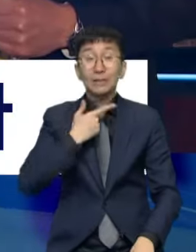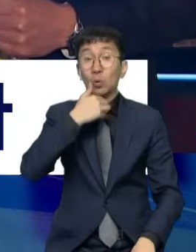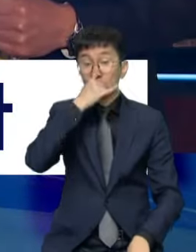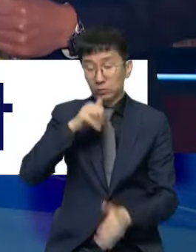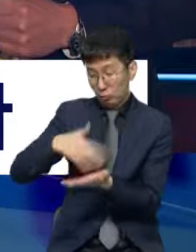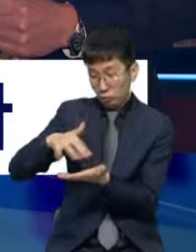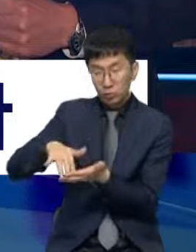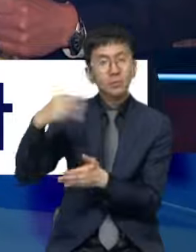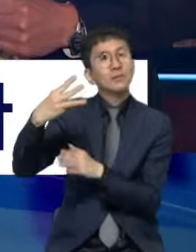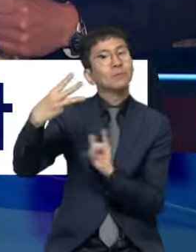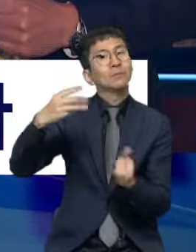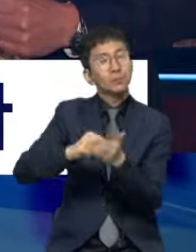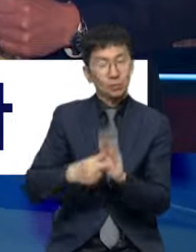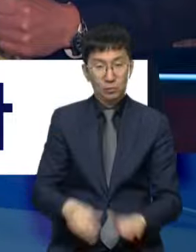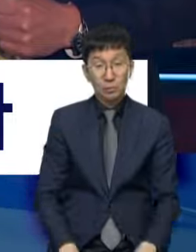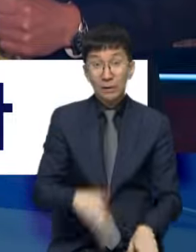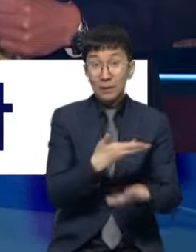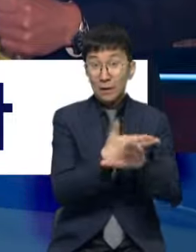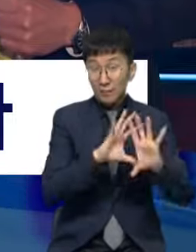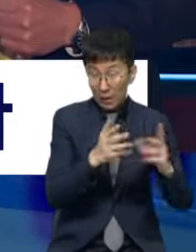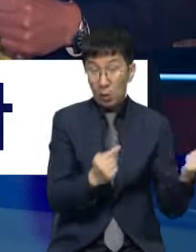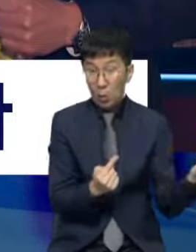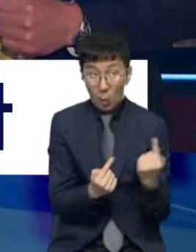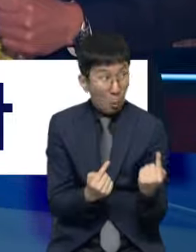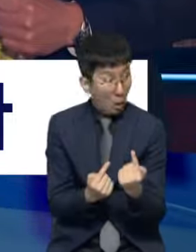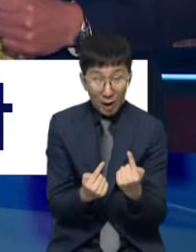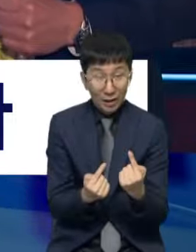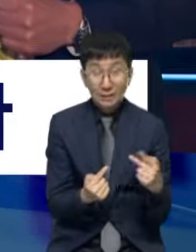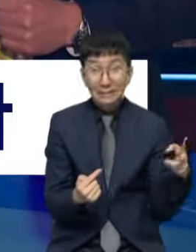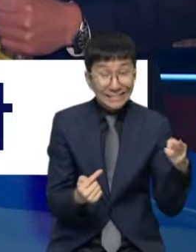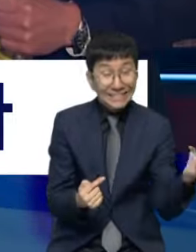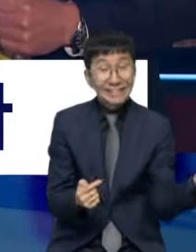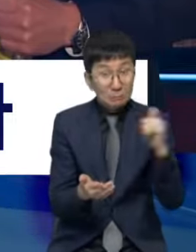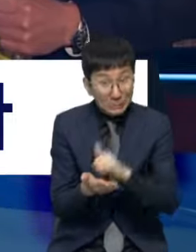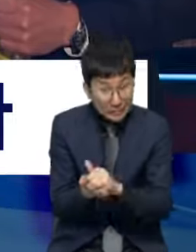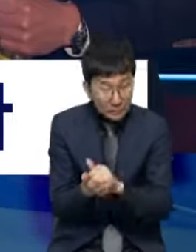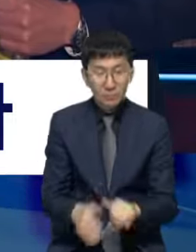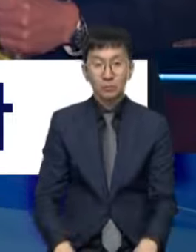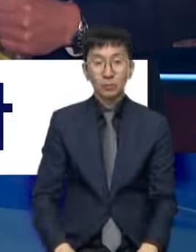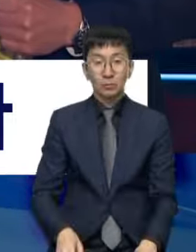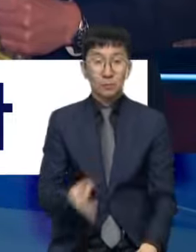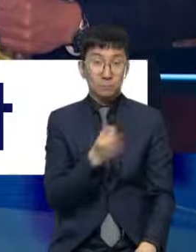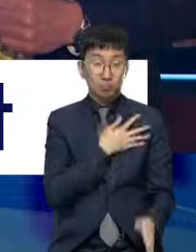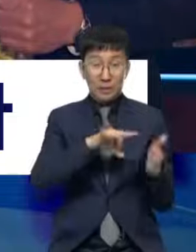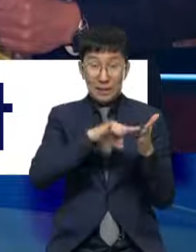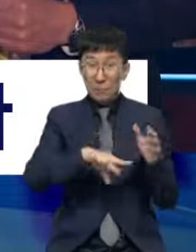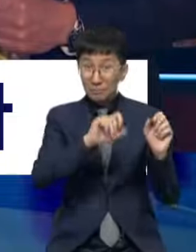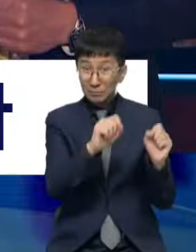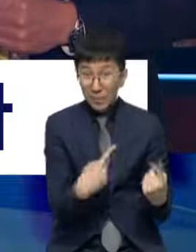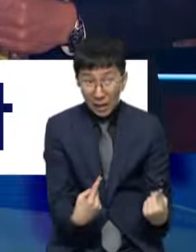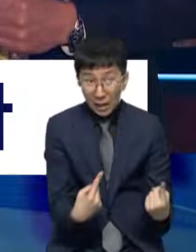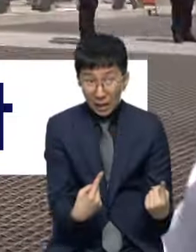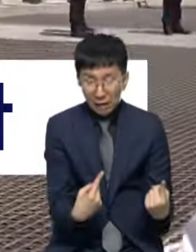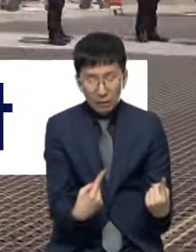명이 참가를 해서 이민 문제와 부자감세, 임신 중지 등을 놓고 반 트럼프 구호를 외쳤습니다.